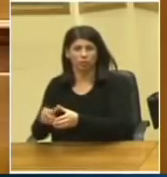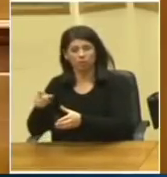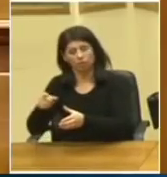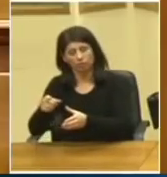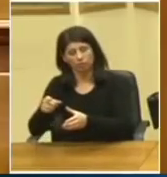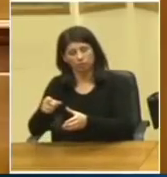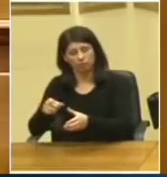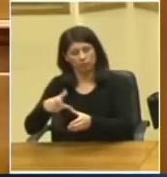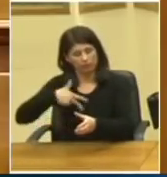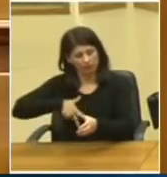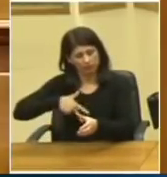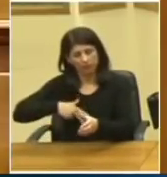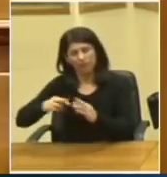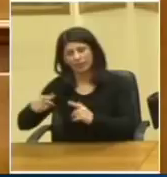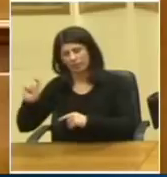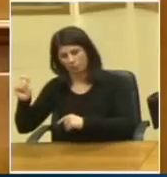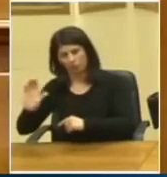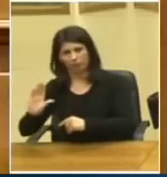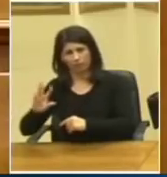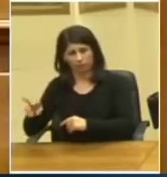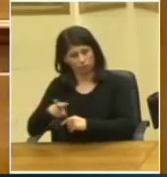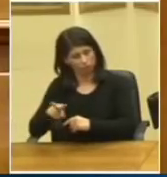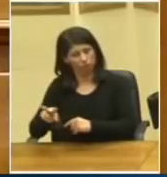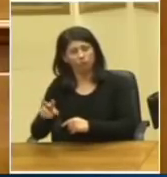μείζωνος αντιπολίτευσης.